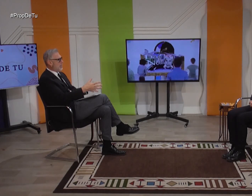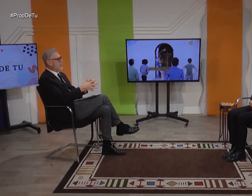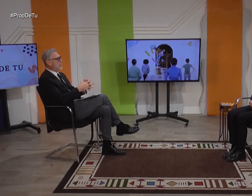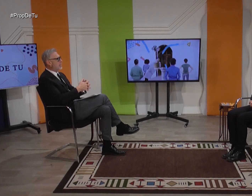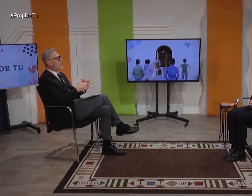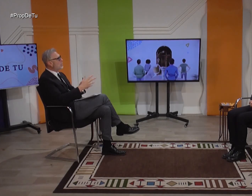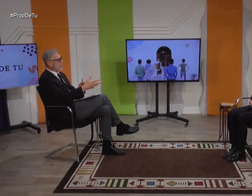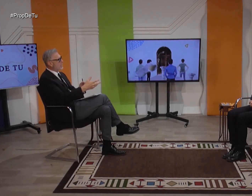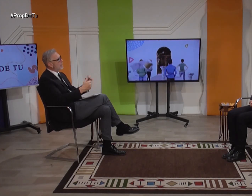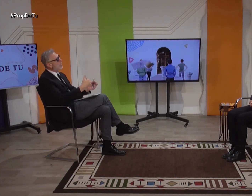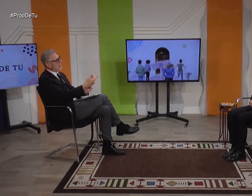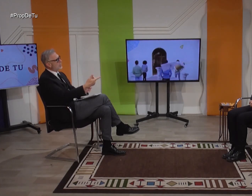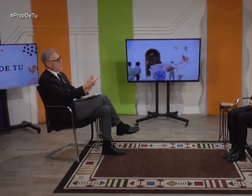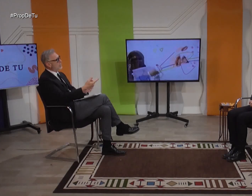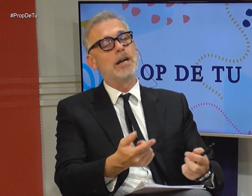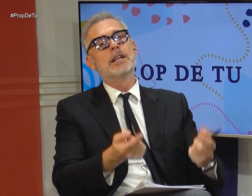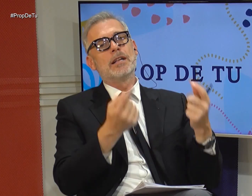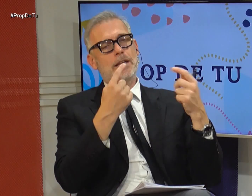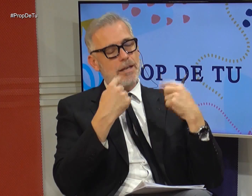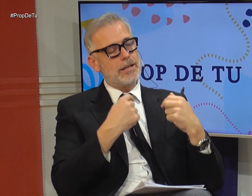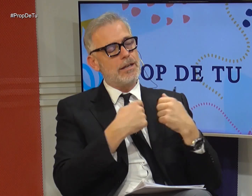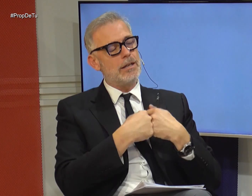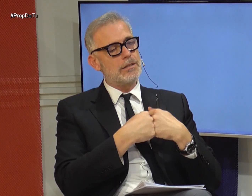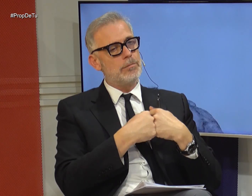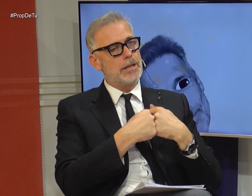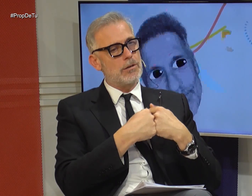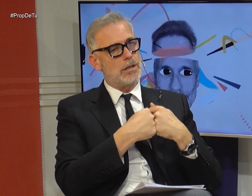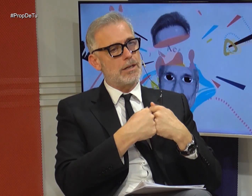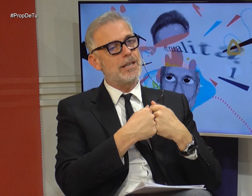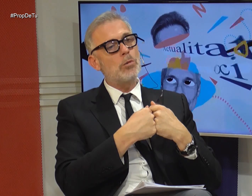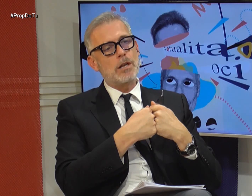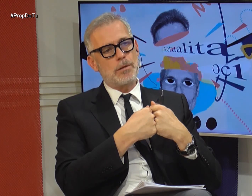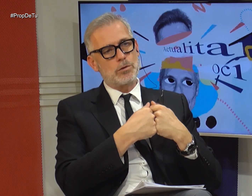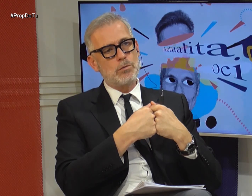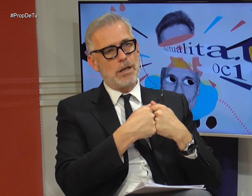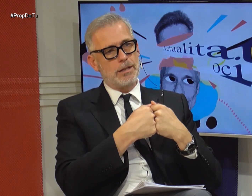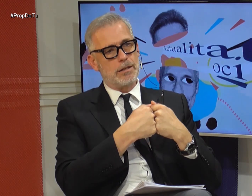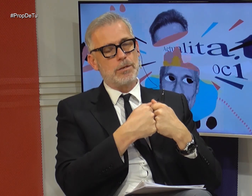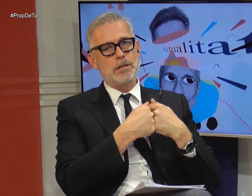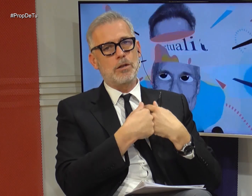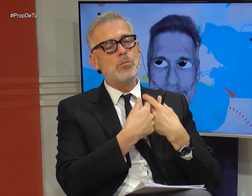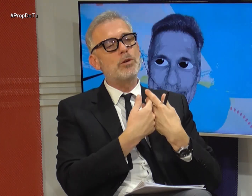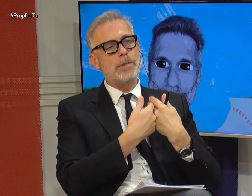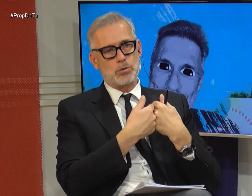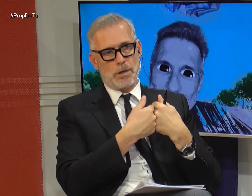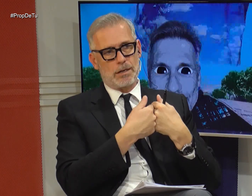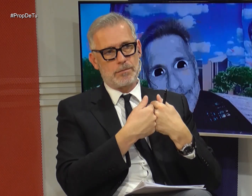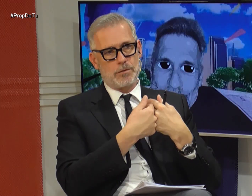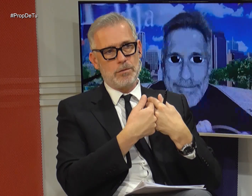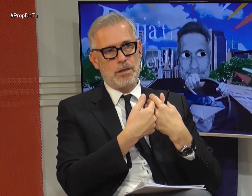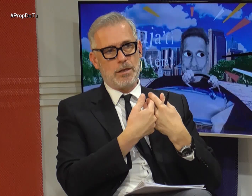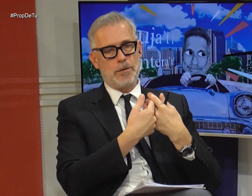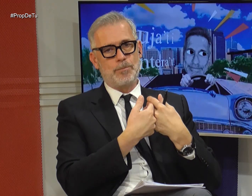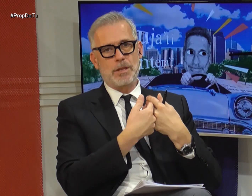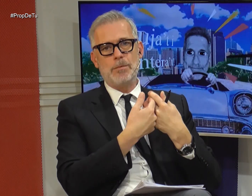com Black Friday, una cartera a una altra persona. O sea, què ens implica a nosaltres ser observadors d'un delicte? Dic, com podem actuar?